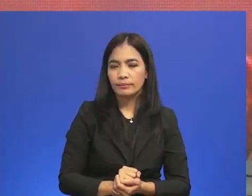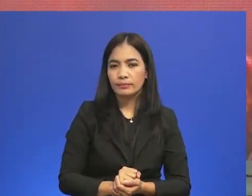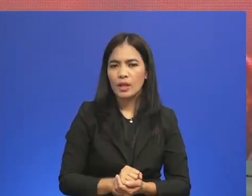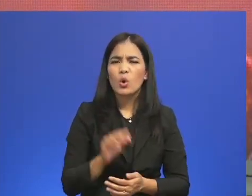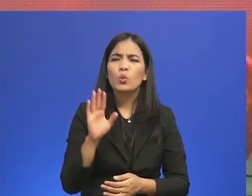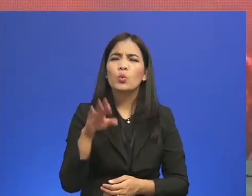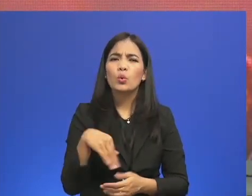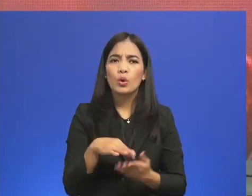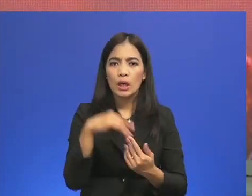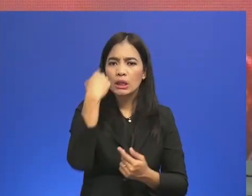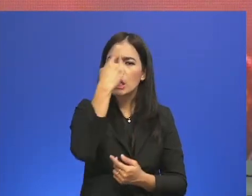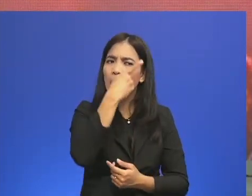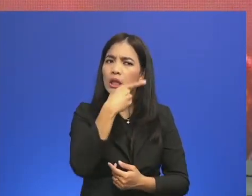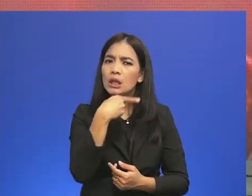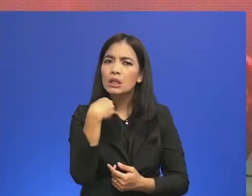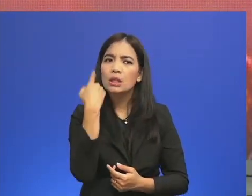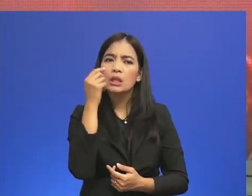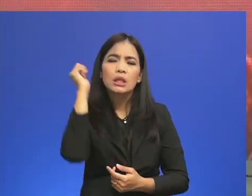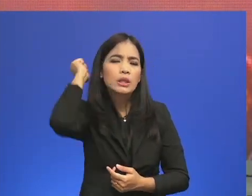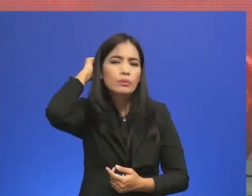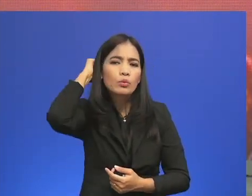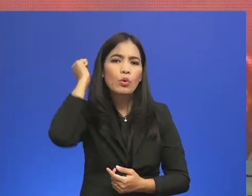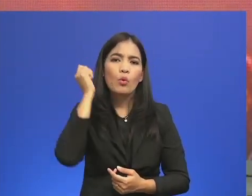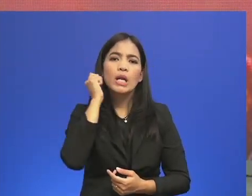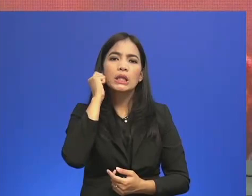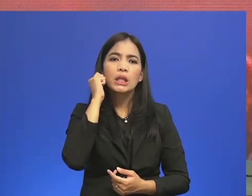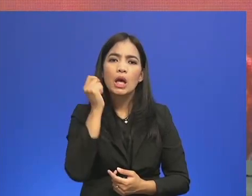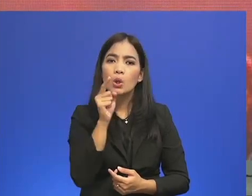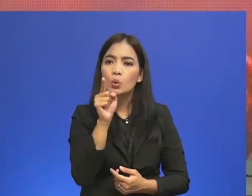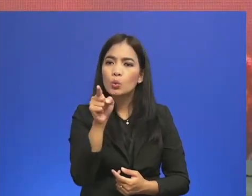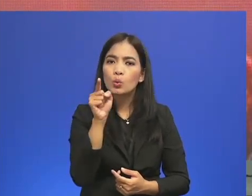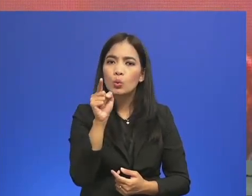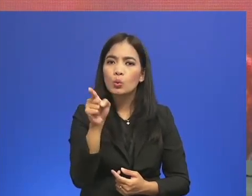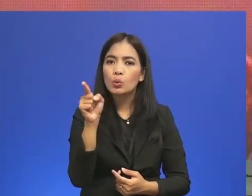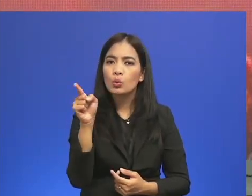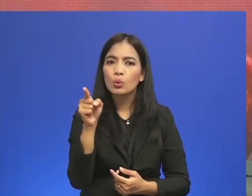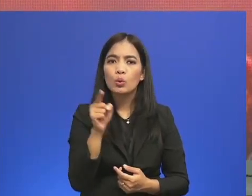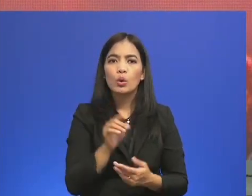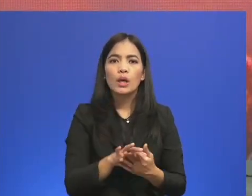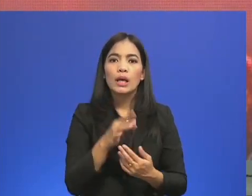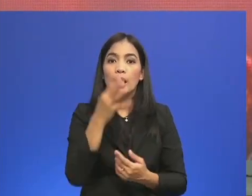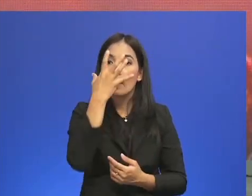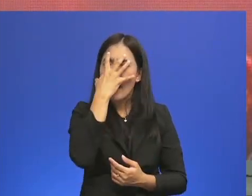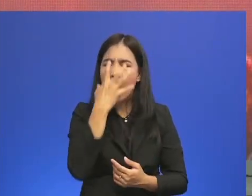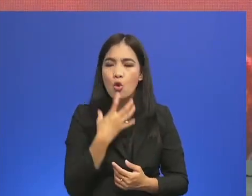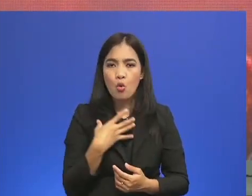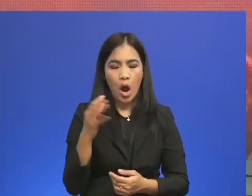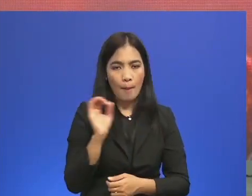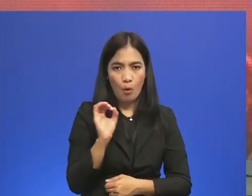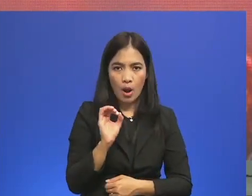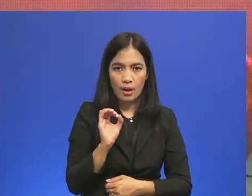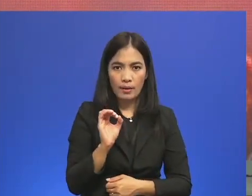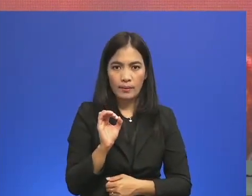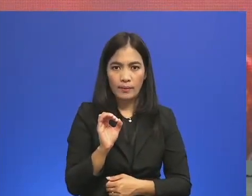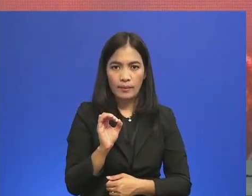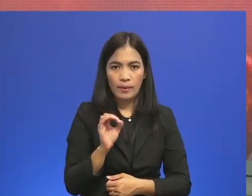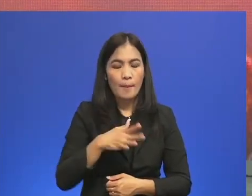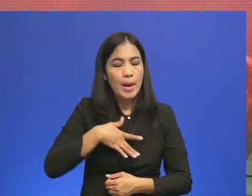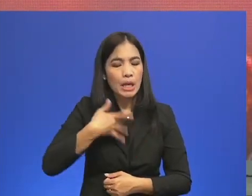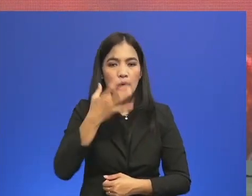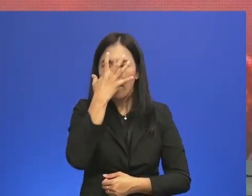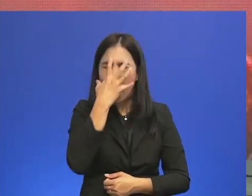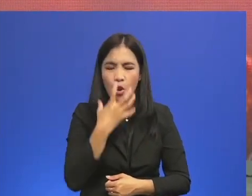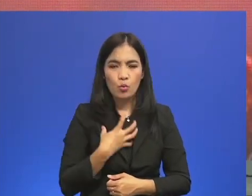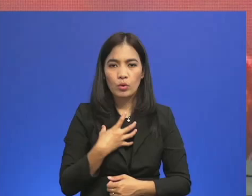Aduh cantiknya ibu itu, cantiknya jeng itu, cantiknya wanita itu. Lalu saudara merasa minder.